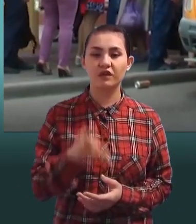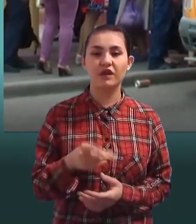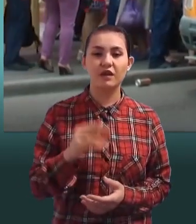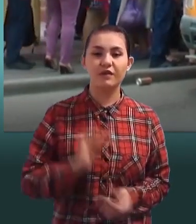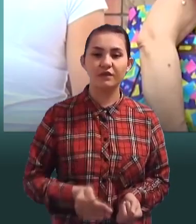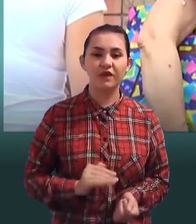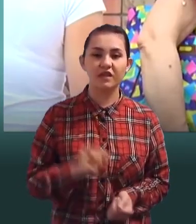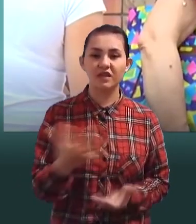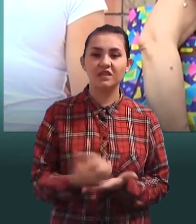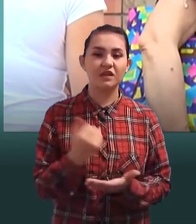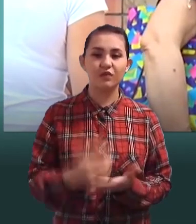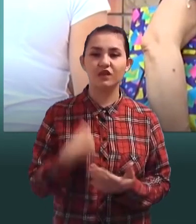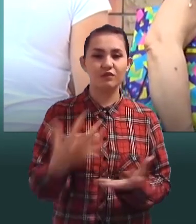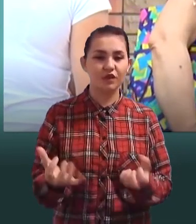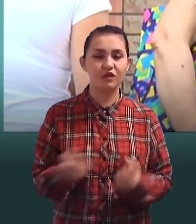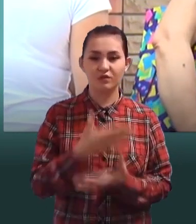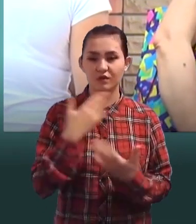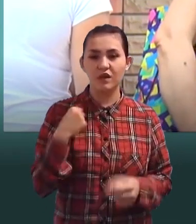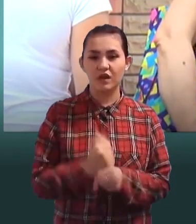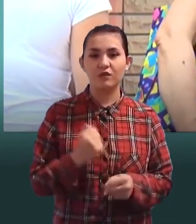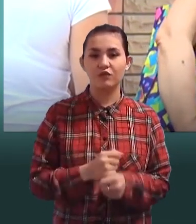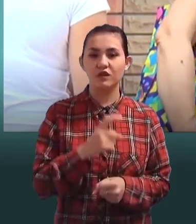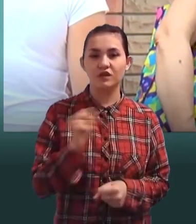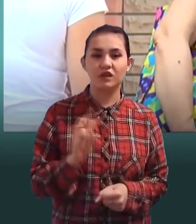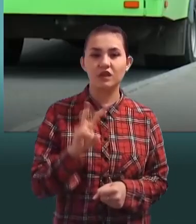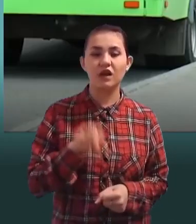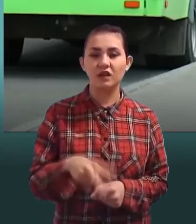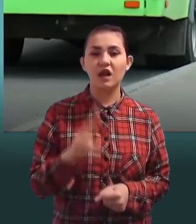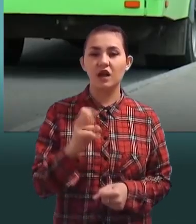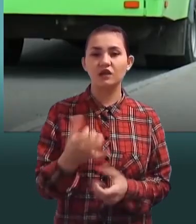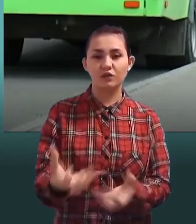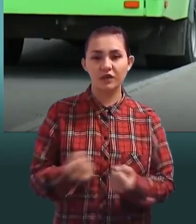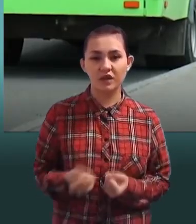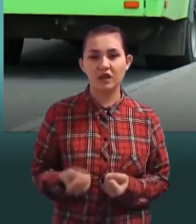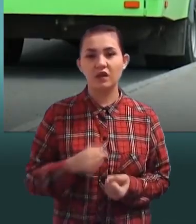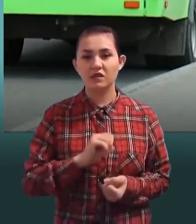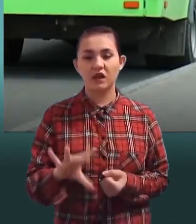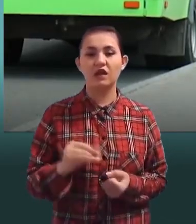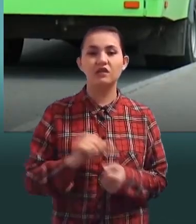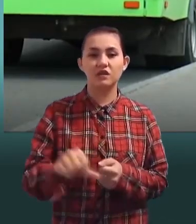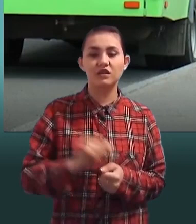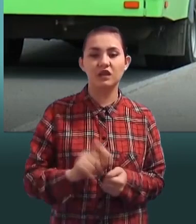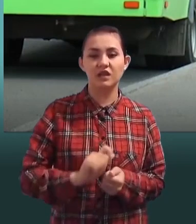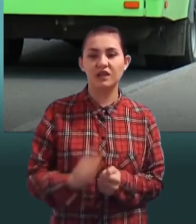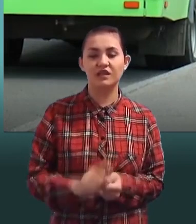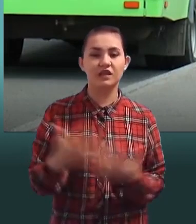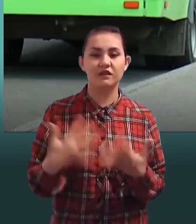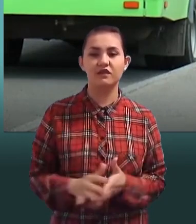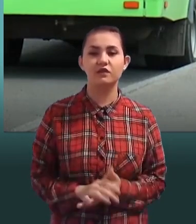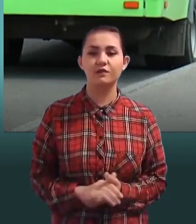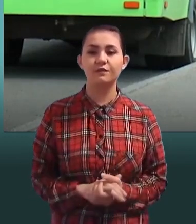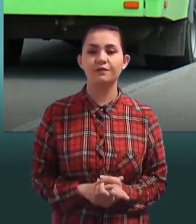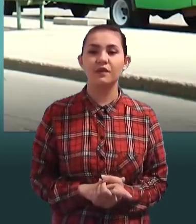никакую зарплату мы не получаем, мы работаем за НАУ, принес кассу, сдал, остальное тебе отсчитали наличкой. Ну, то есть...